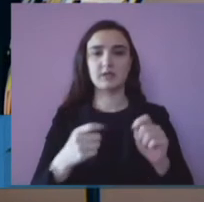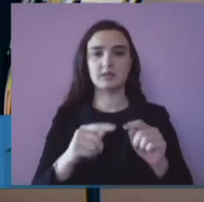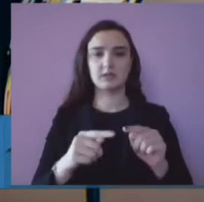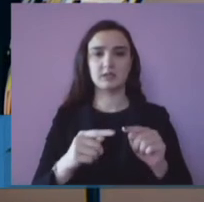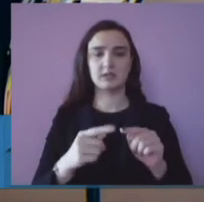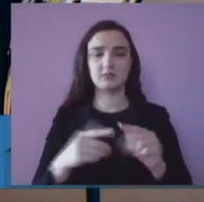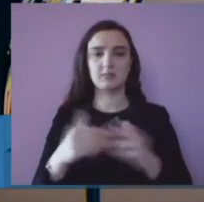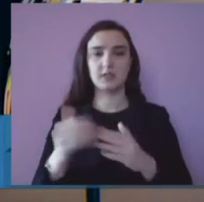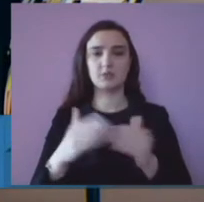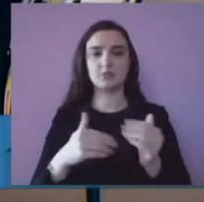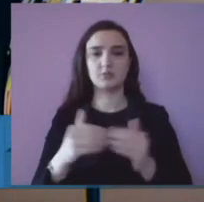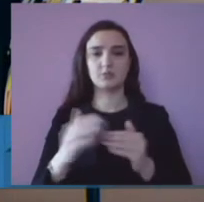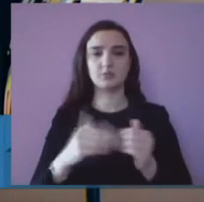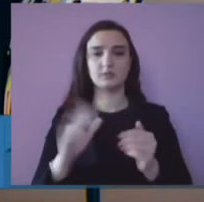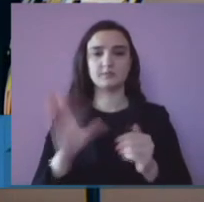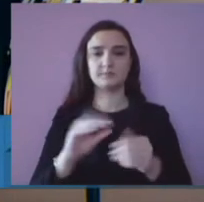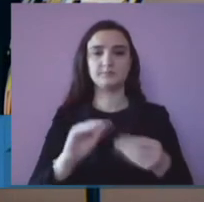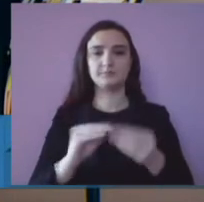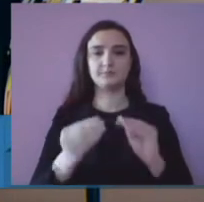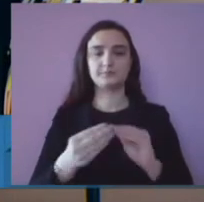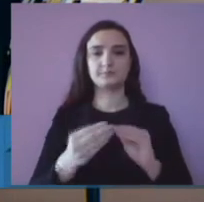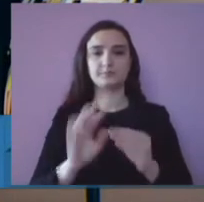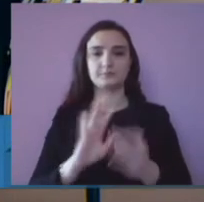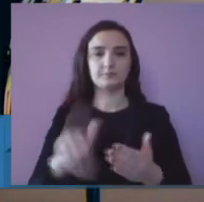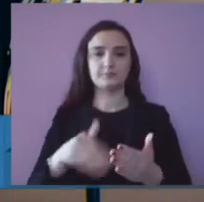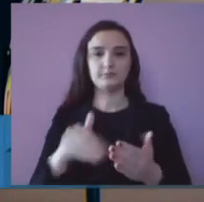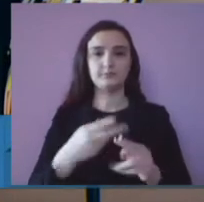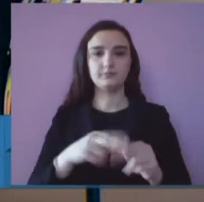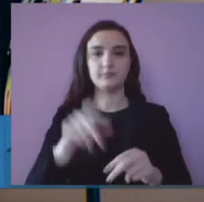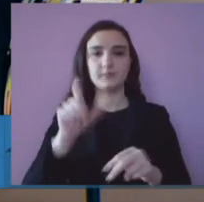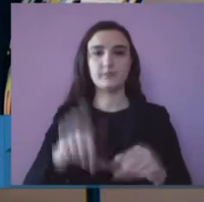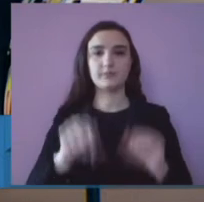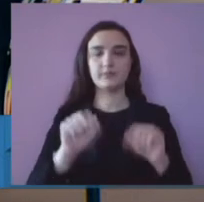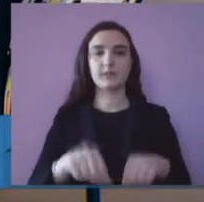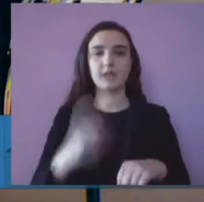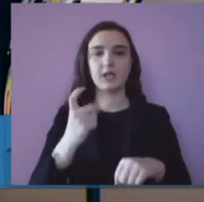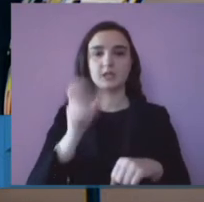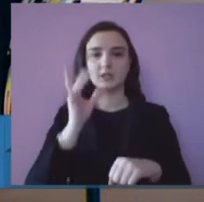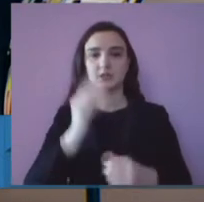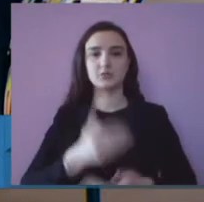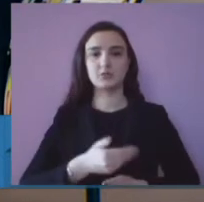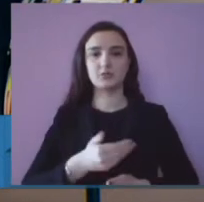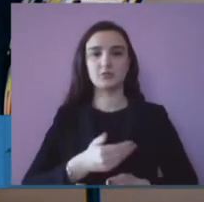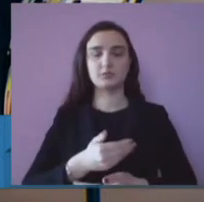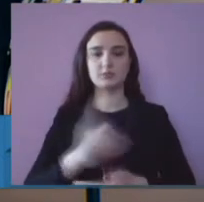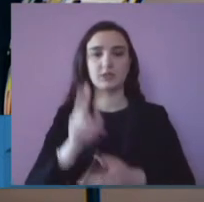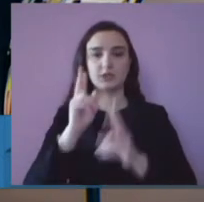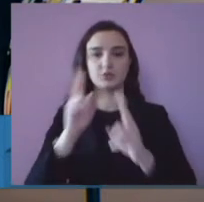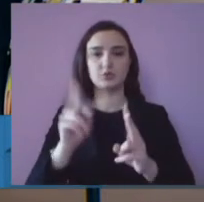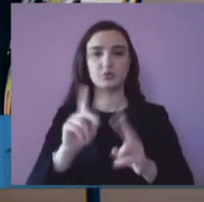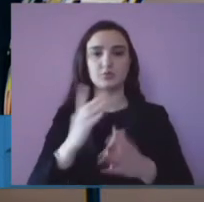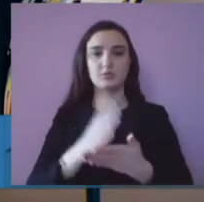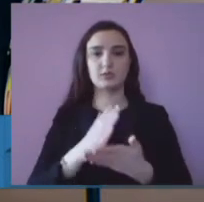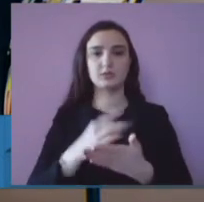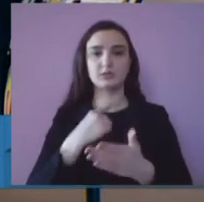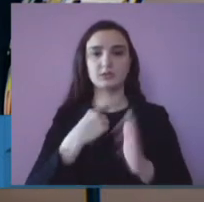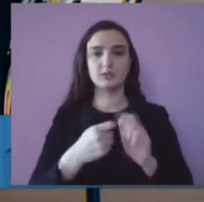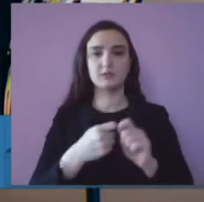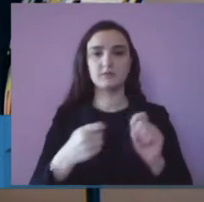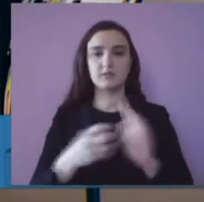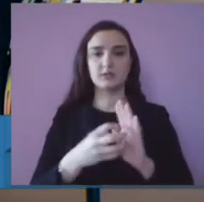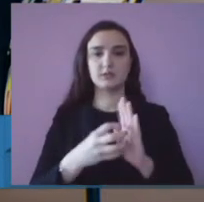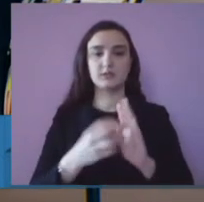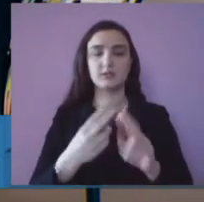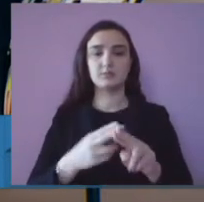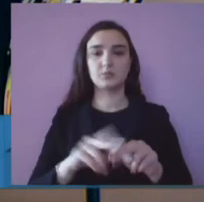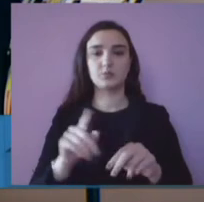პრაქტიკულად პრობლემას არ ქმნის. Შეიძლება ადამიანი 100 წელი ცოცხლდეს და არც კი იცოდეს, რომ ასეთი კვანძი აქვს. ამიტომ,